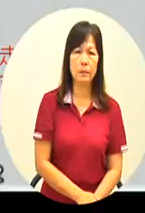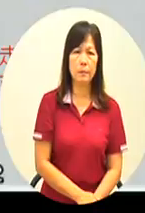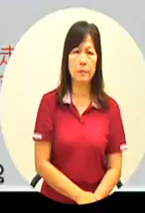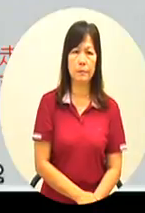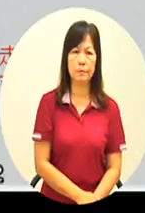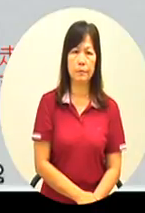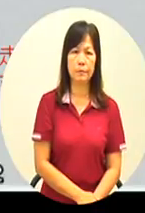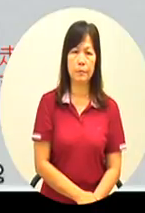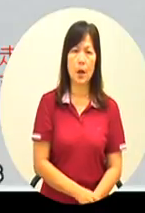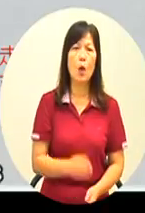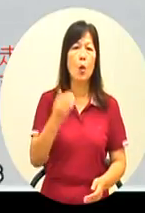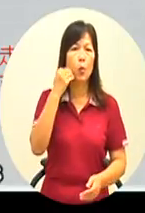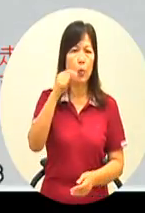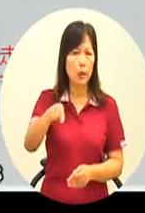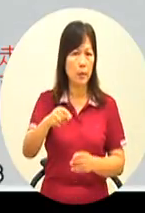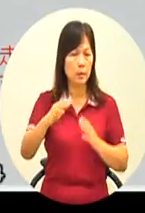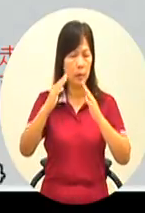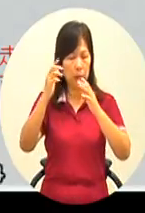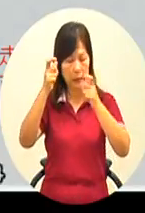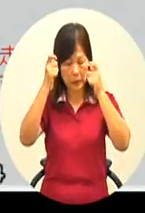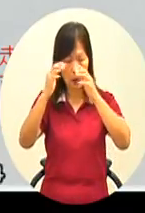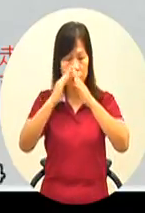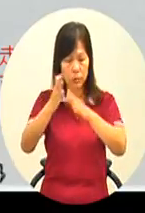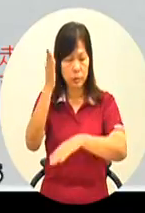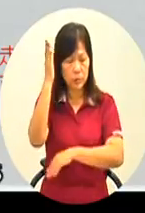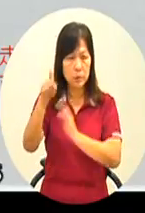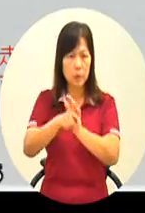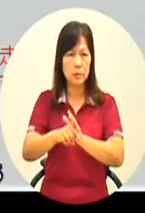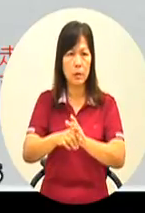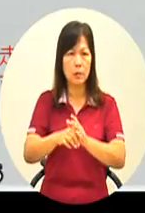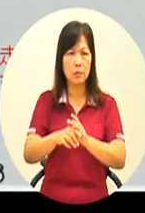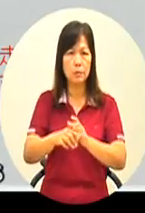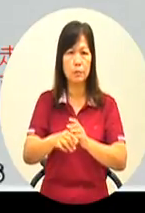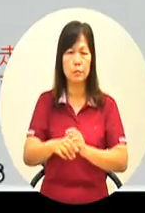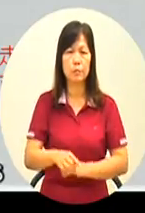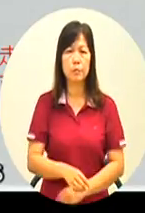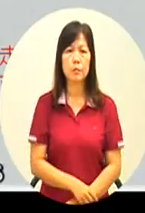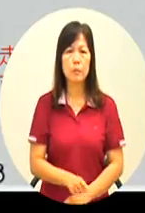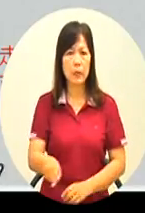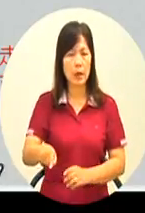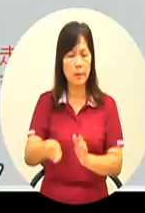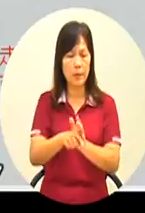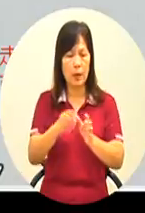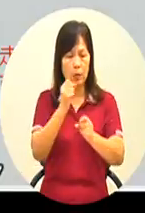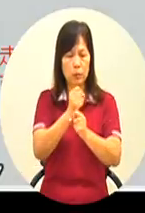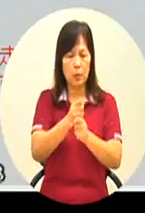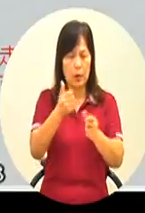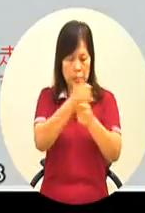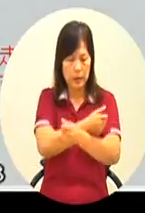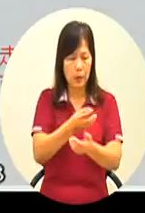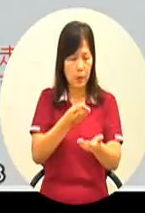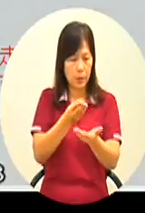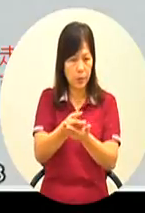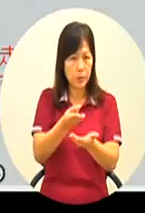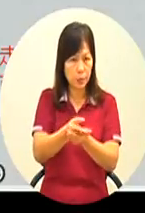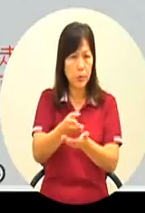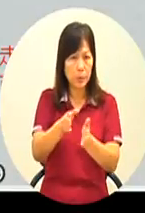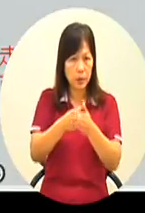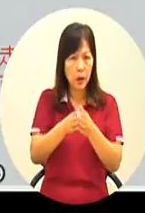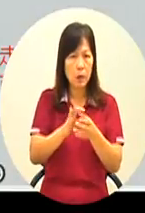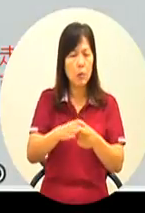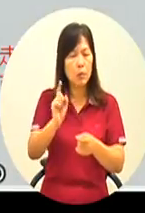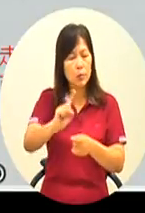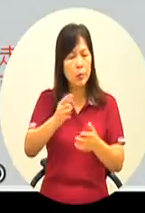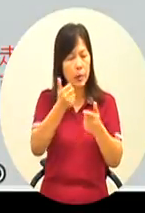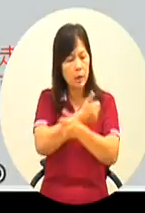当时如果高雄市政府能够秉持着当时要做代位球场的理念，为什么要做代